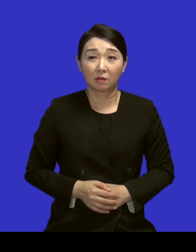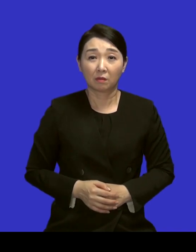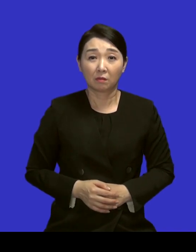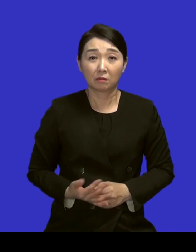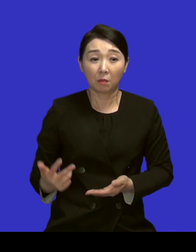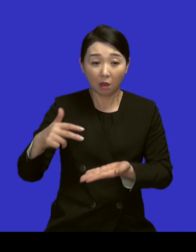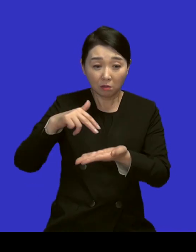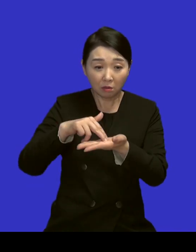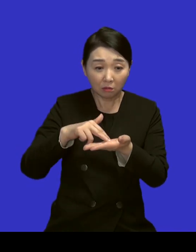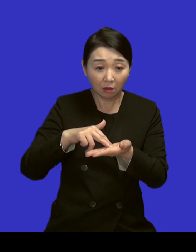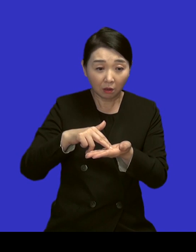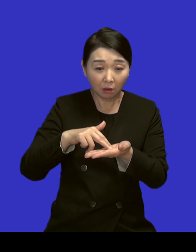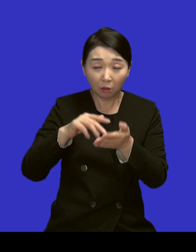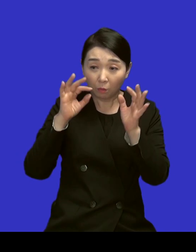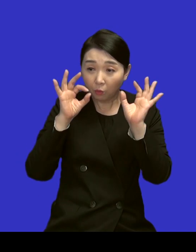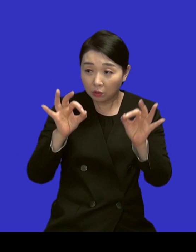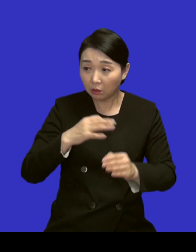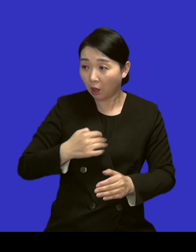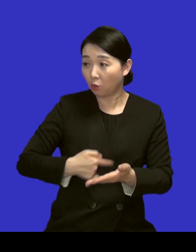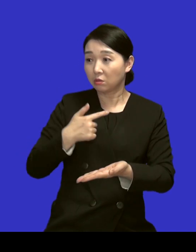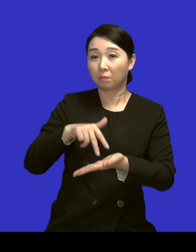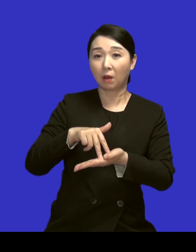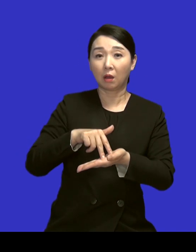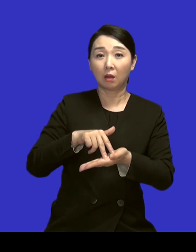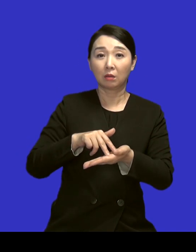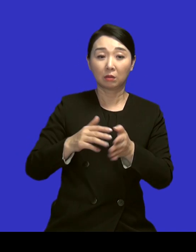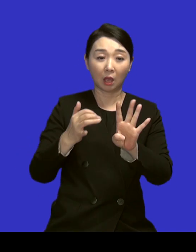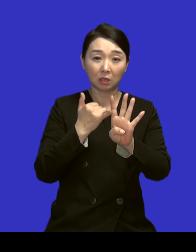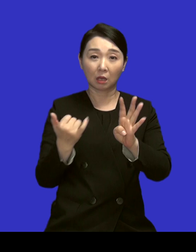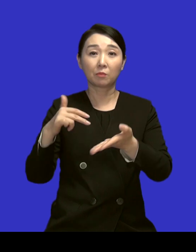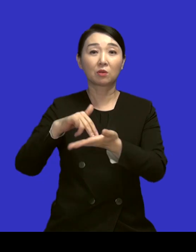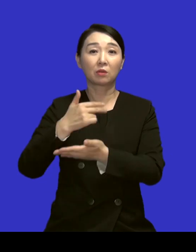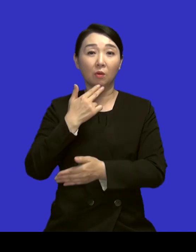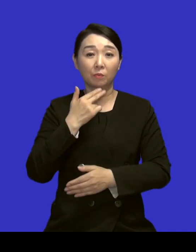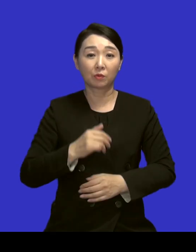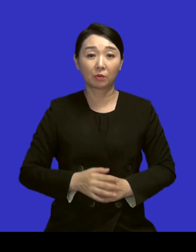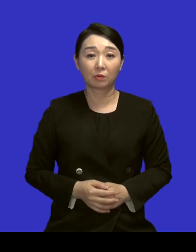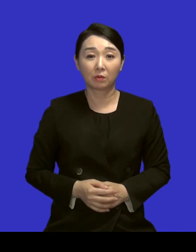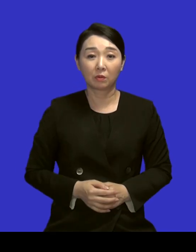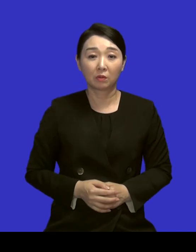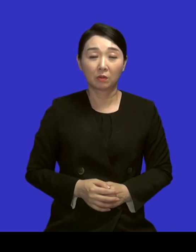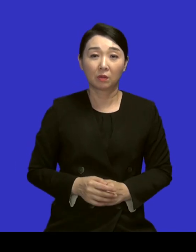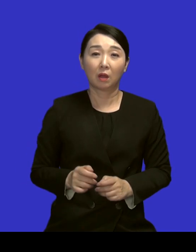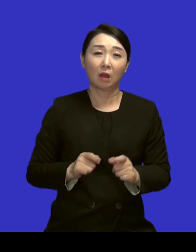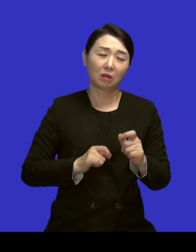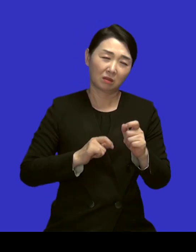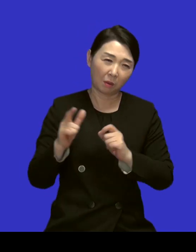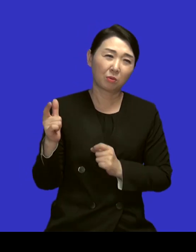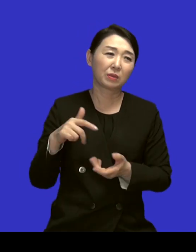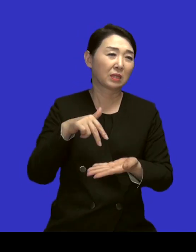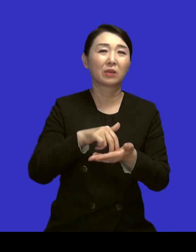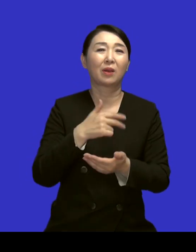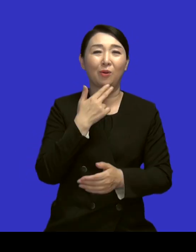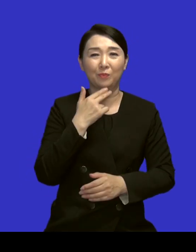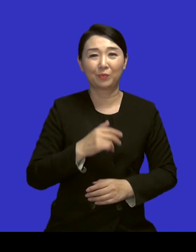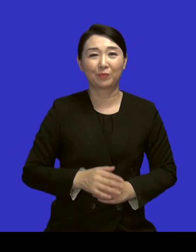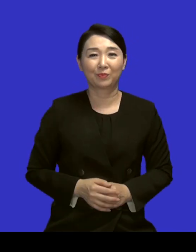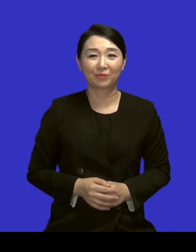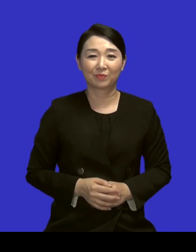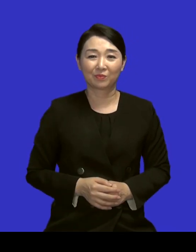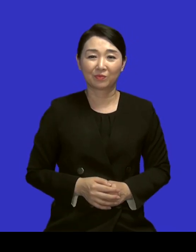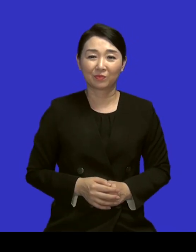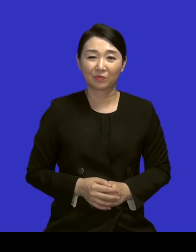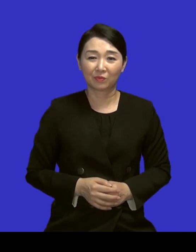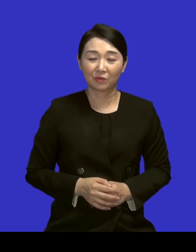저 혼자 일어나 있는 거예요. 아이고. 나머지 4명 안 일어났어요? 그렇죠. 그 톤이면 안 일어나는 게 맞죠. 그래서 혼자